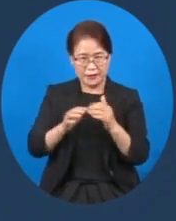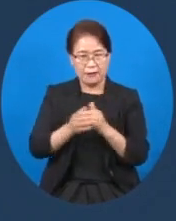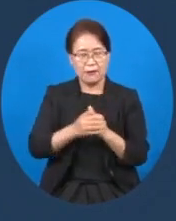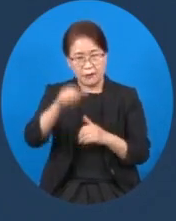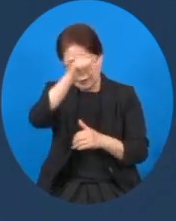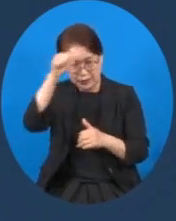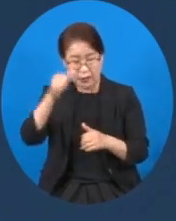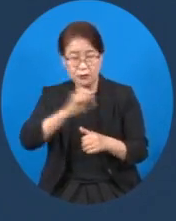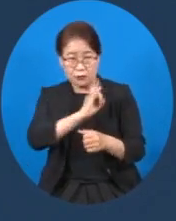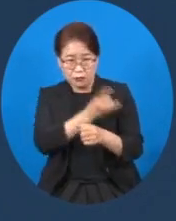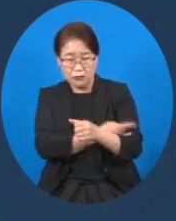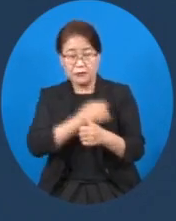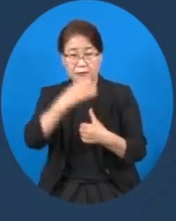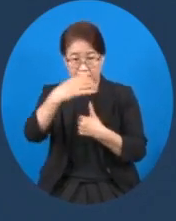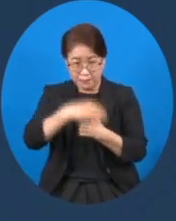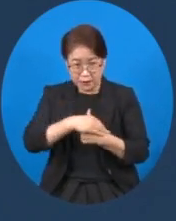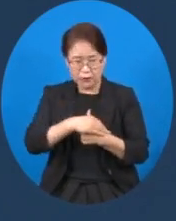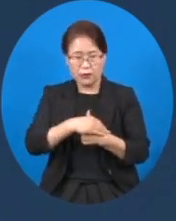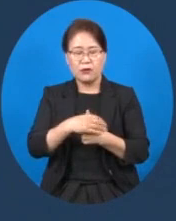장로와 권사로 임직을 받고